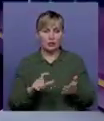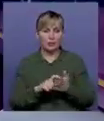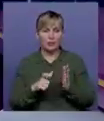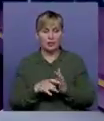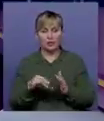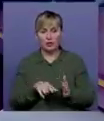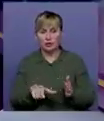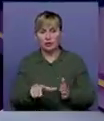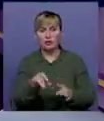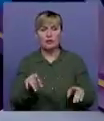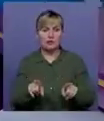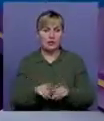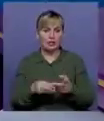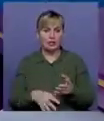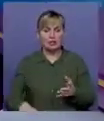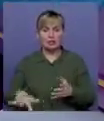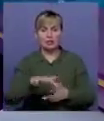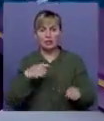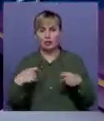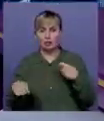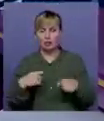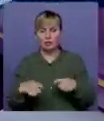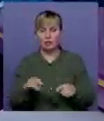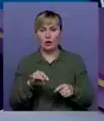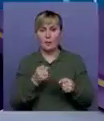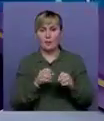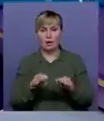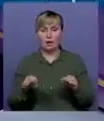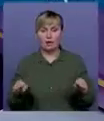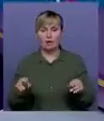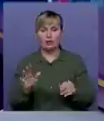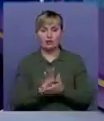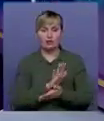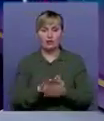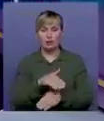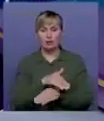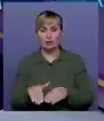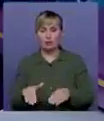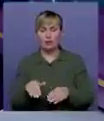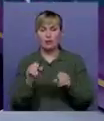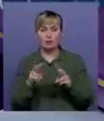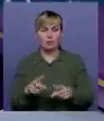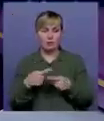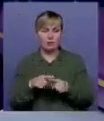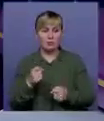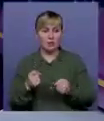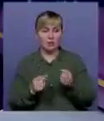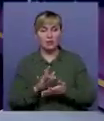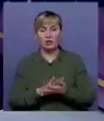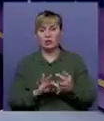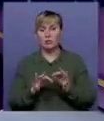и тротуары, а также территории торгово-розничных сетей и парковок. К чистке улиц привлекли спецтехнику. Айдана Нураш с